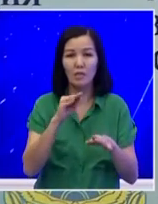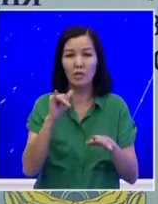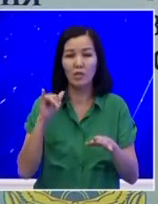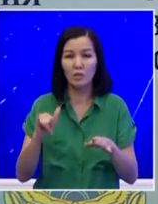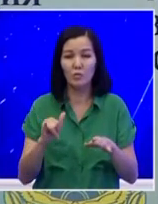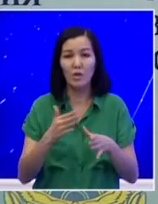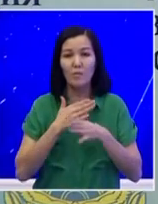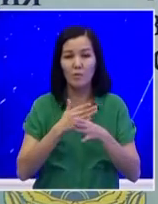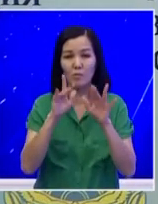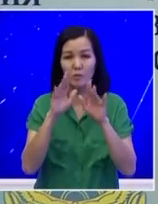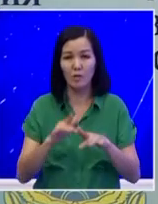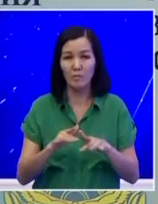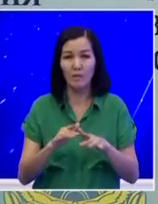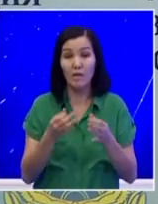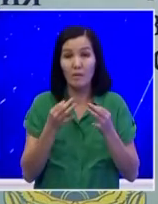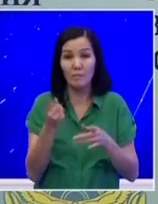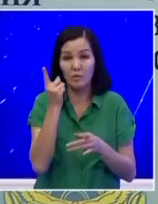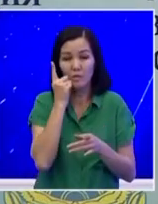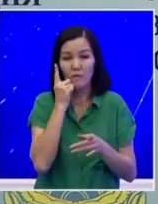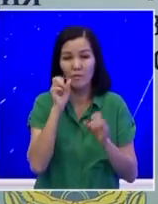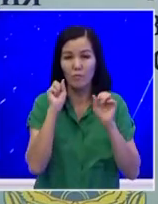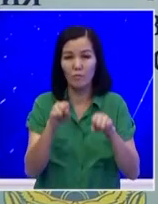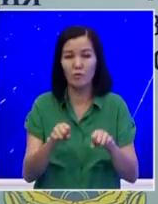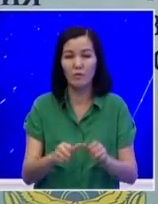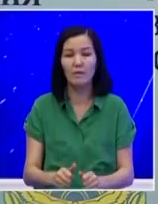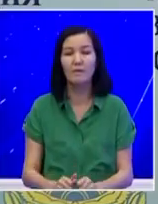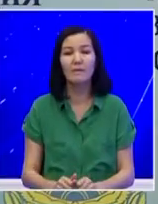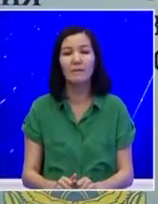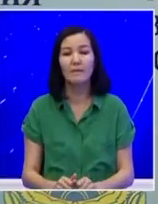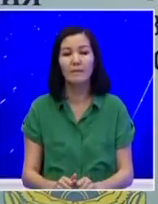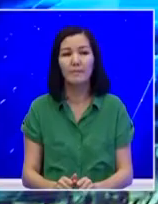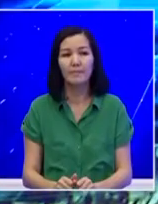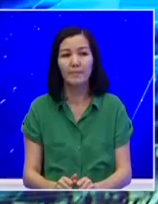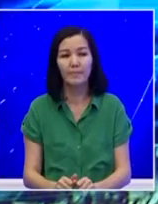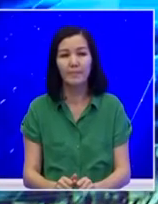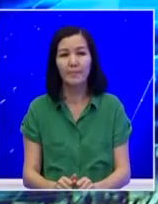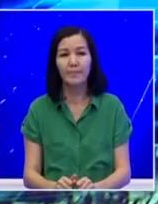помощи компьютера или обычного смартфона, имеющего доступ в интернет.